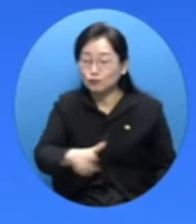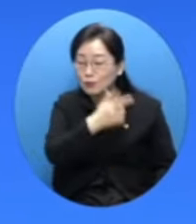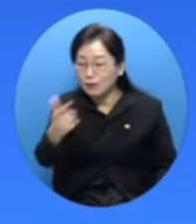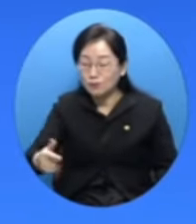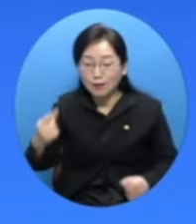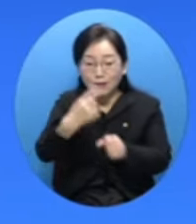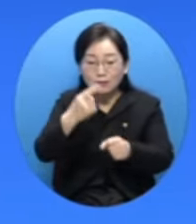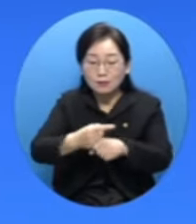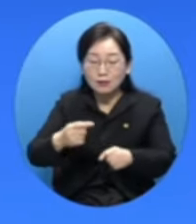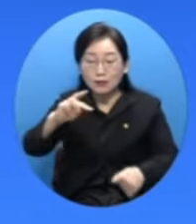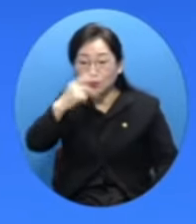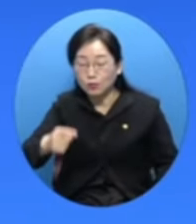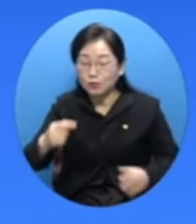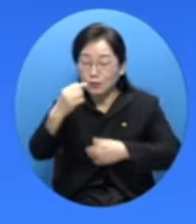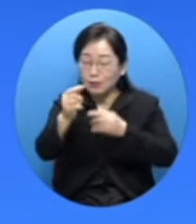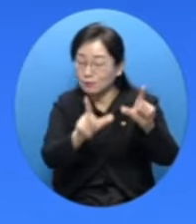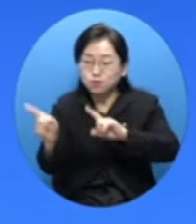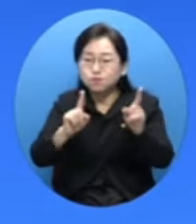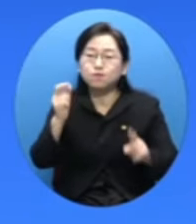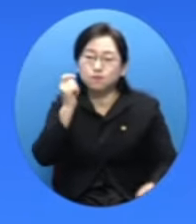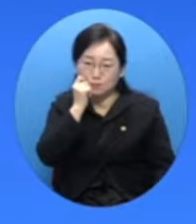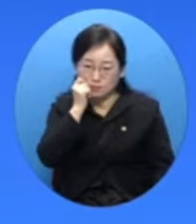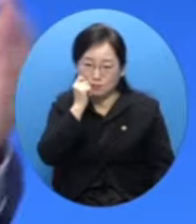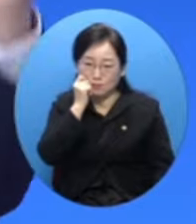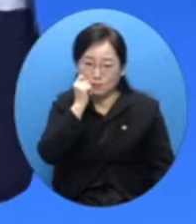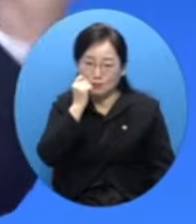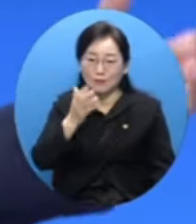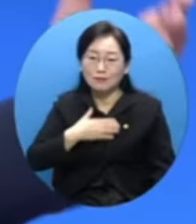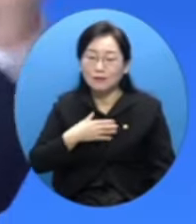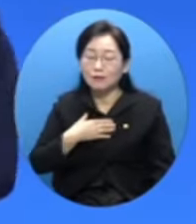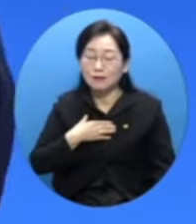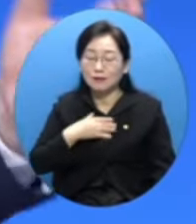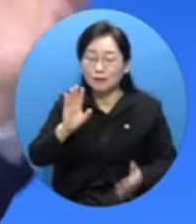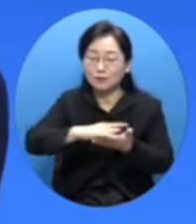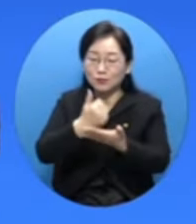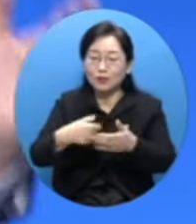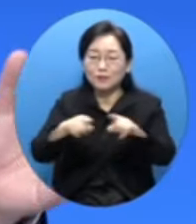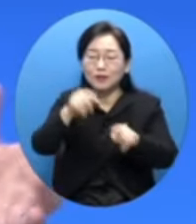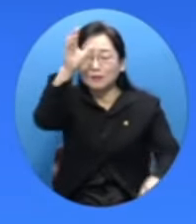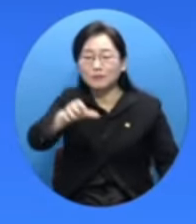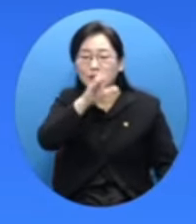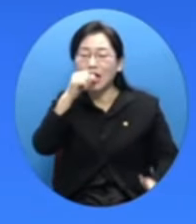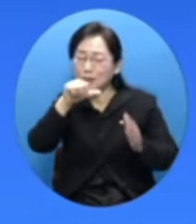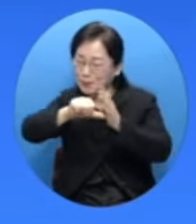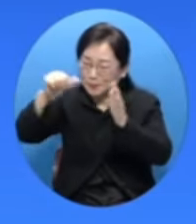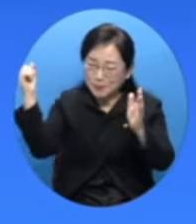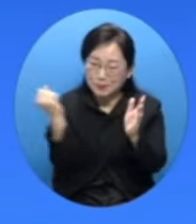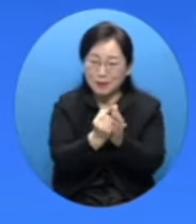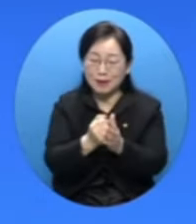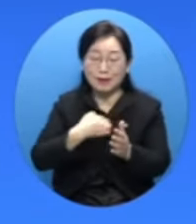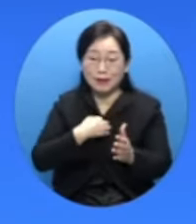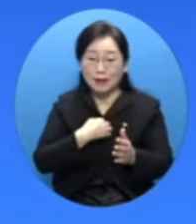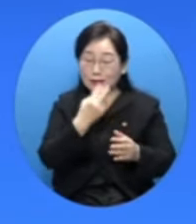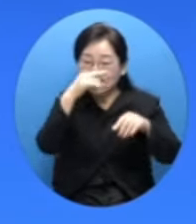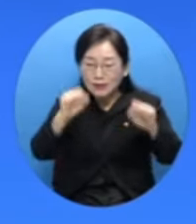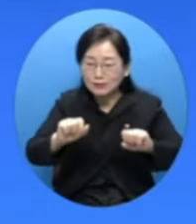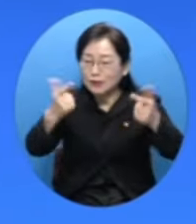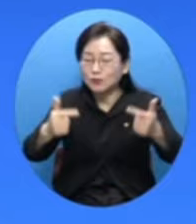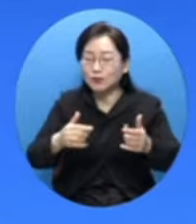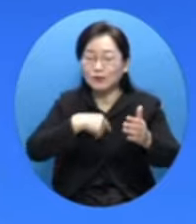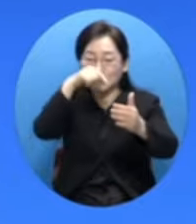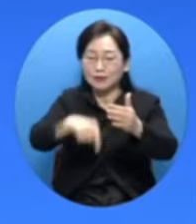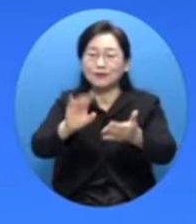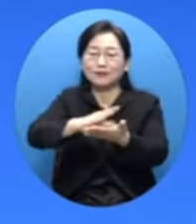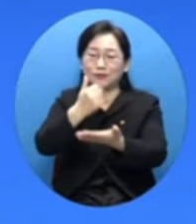시간도 살아갈 수 없음을 고백해야 되는 것입니다. 내가 그리스도와 함께 십자가에 못 박혔습니다. 이는 내가 사는 것이 아니라 내 안에